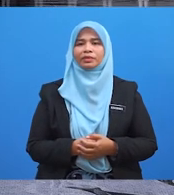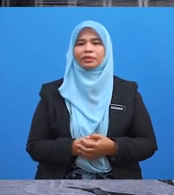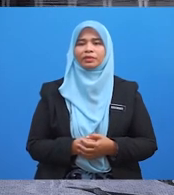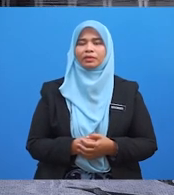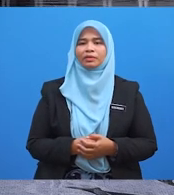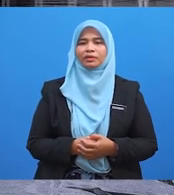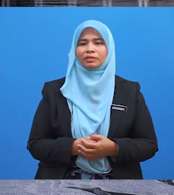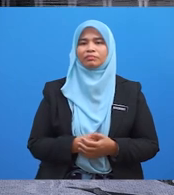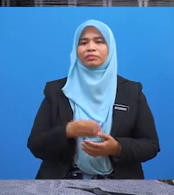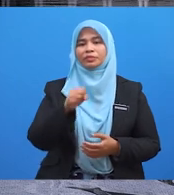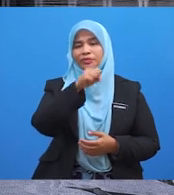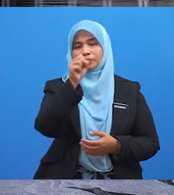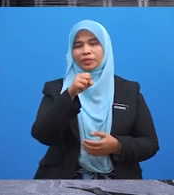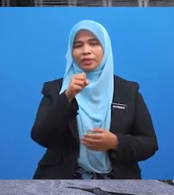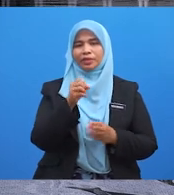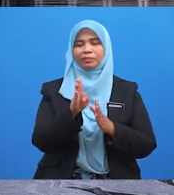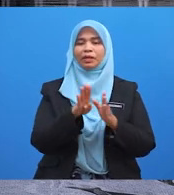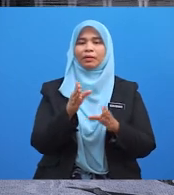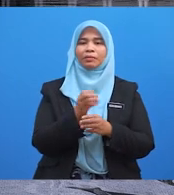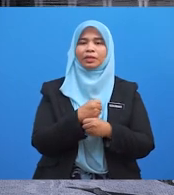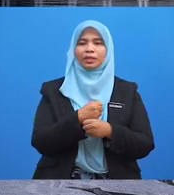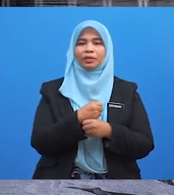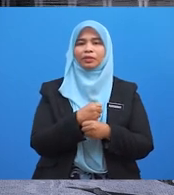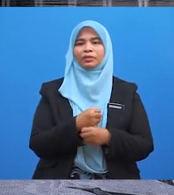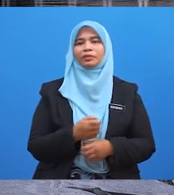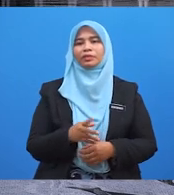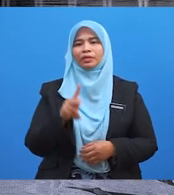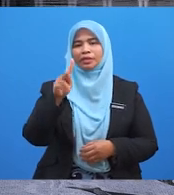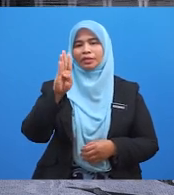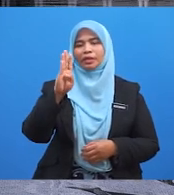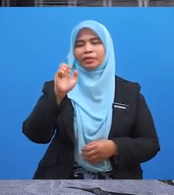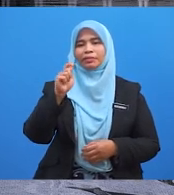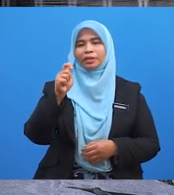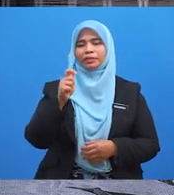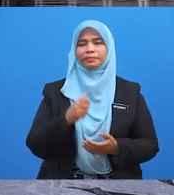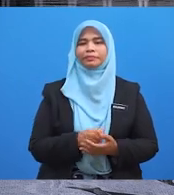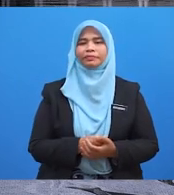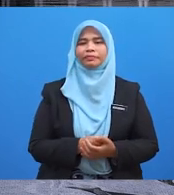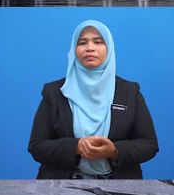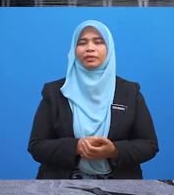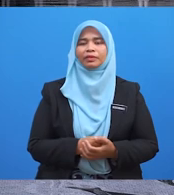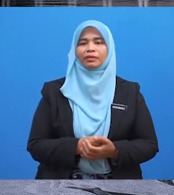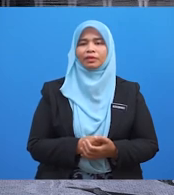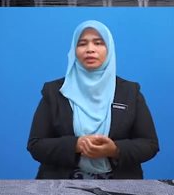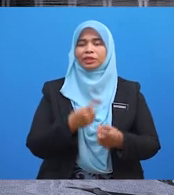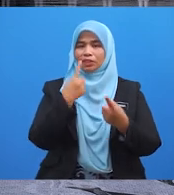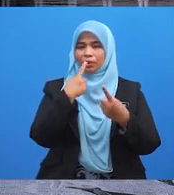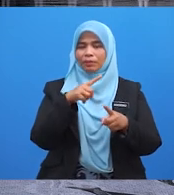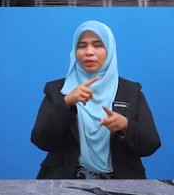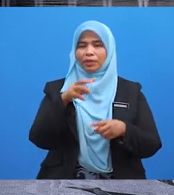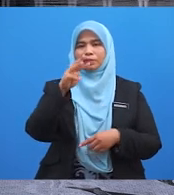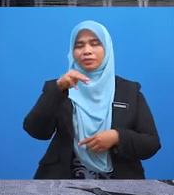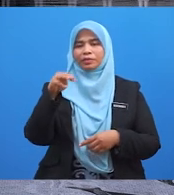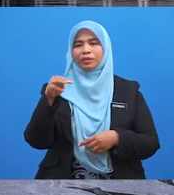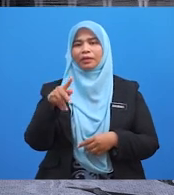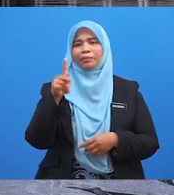berbentuk soalan apa ya murid-murid? Ia berunsurkan soalan kebat, di mana jawapan